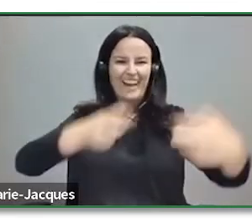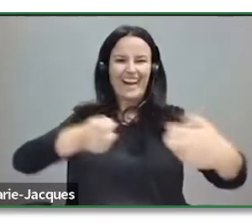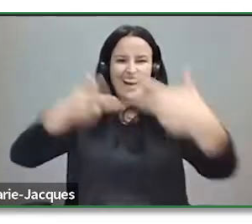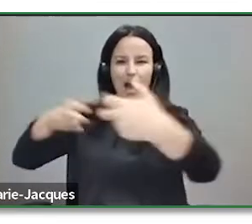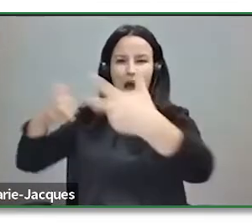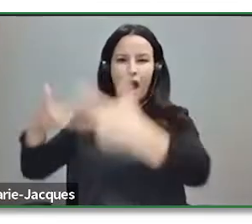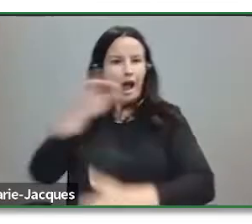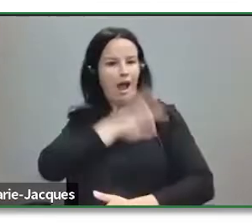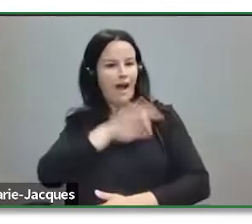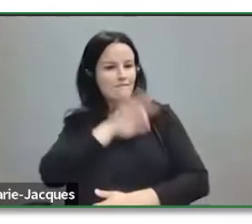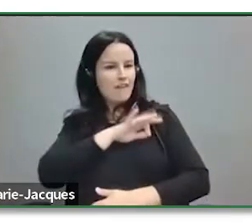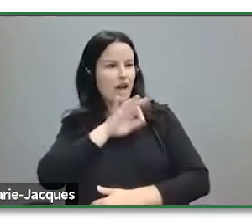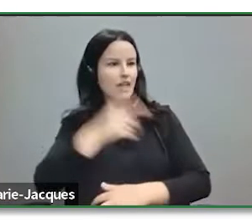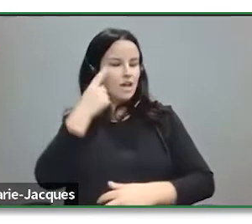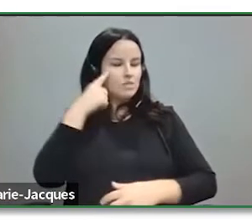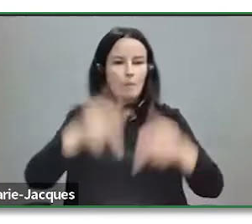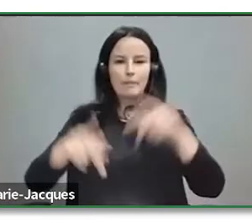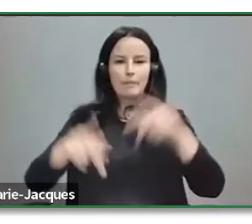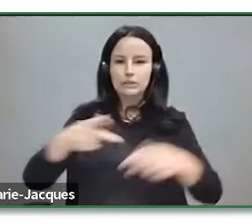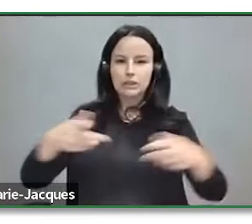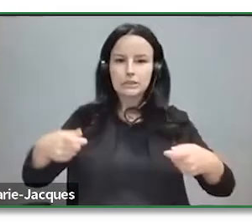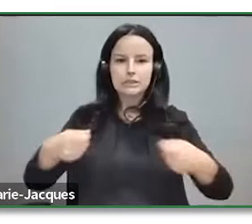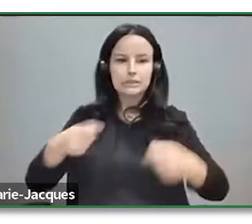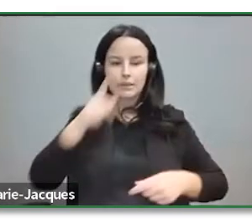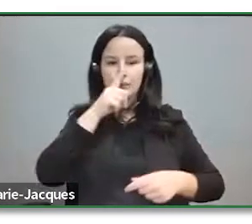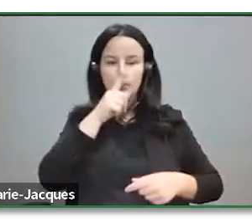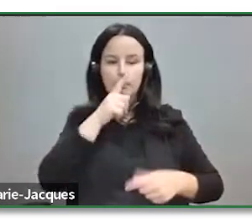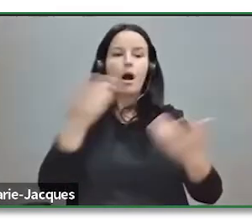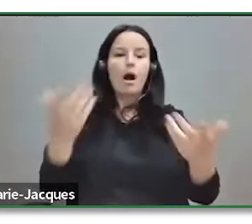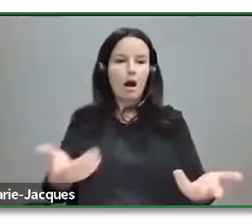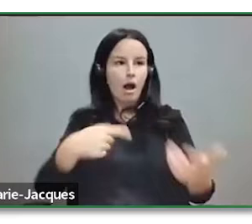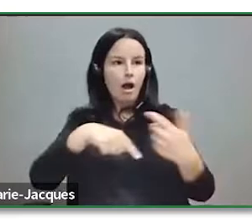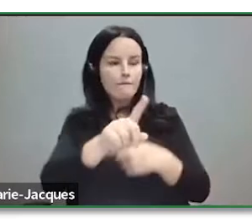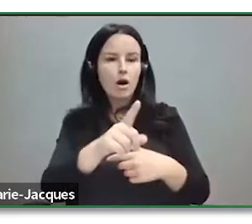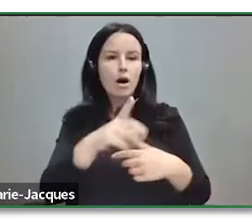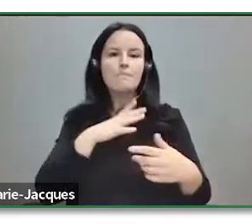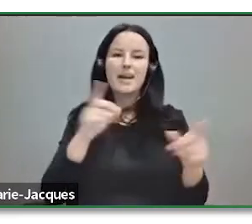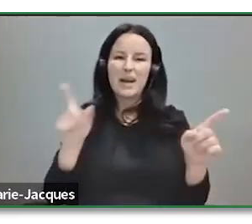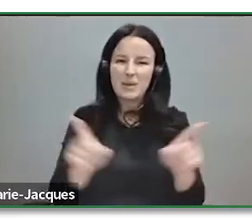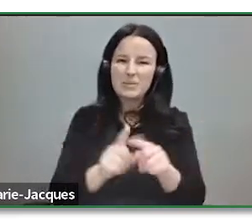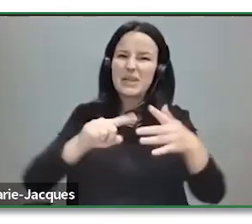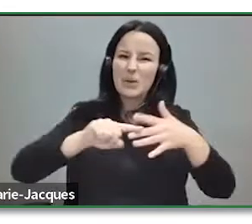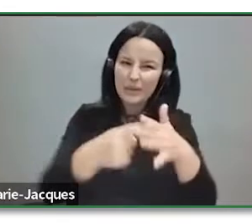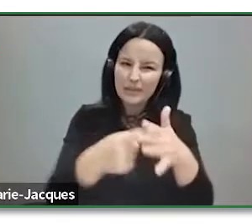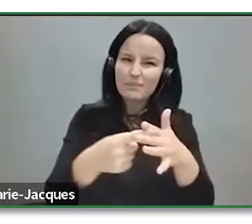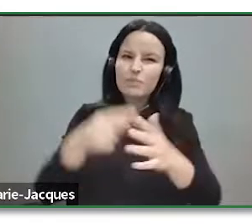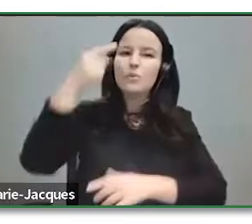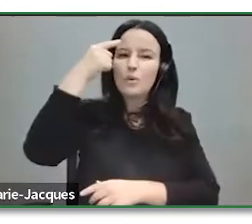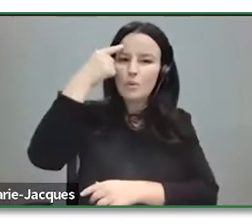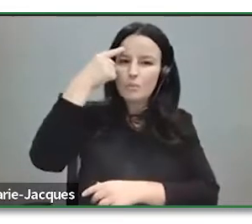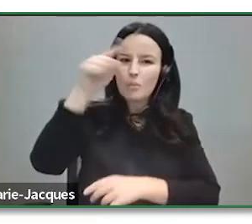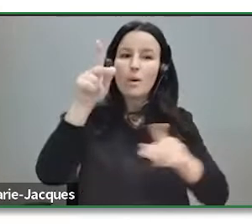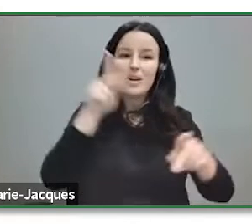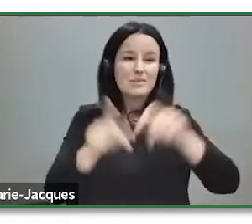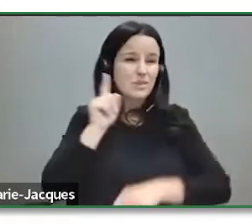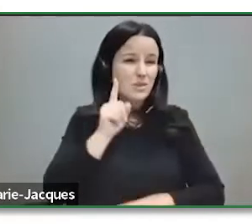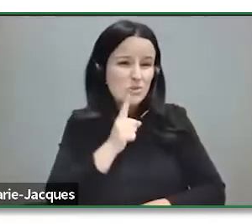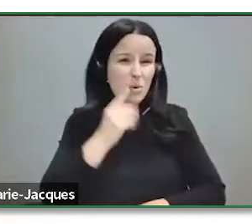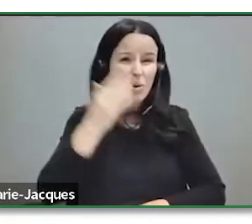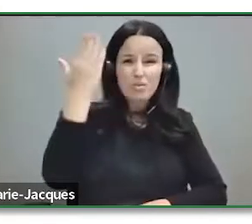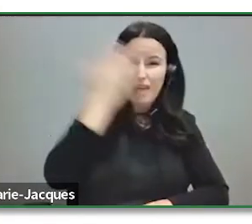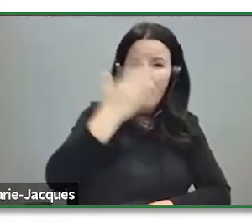ayant un handicap physique, elle crée également des obstacles, surtout au début, pour les personnes sourdes, aveugles